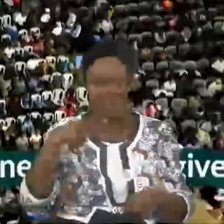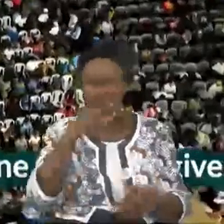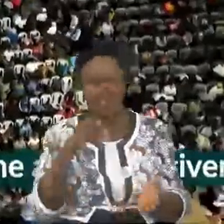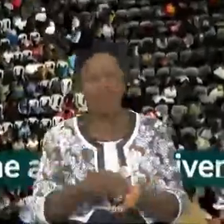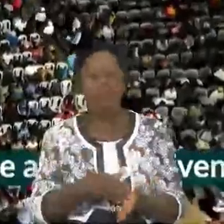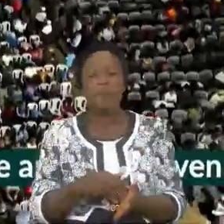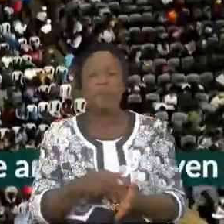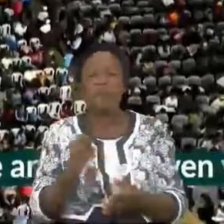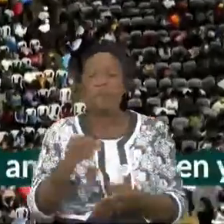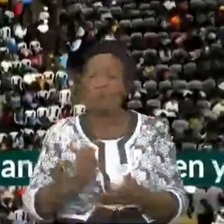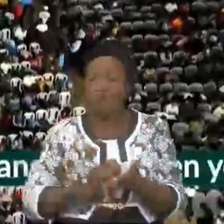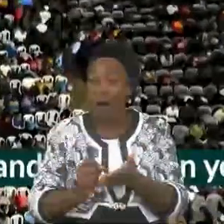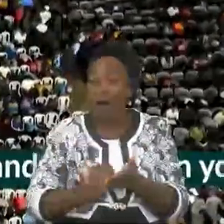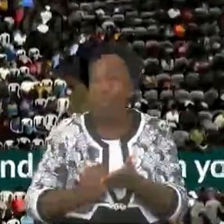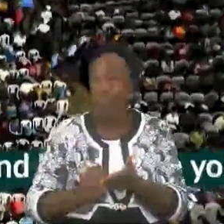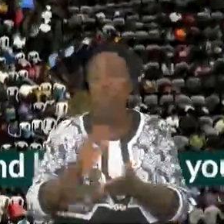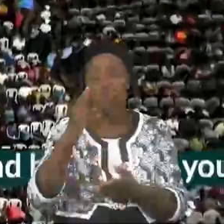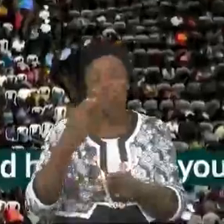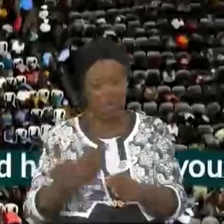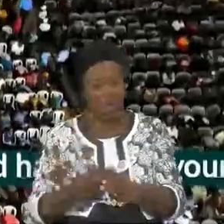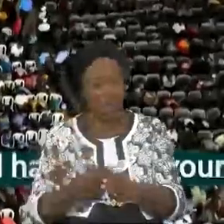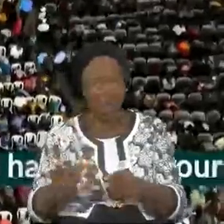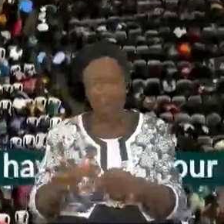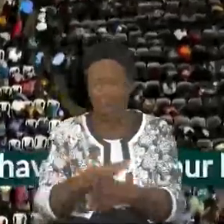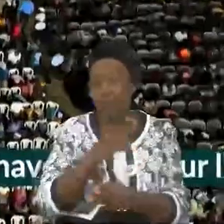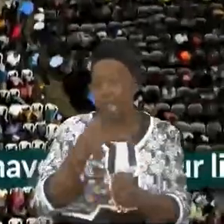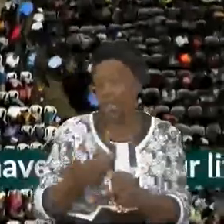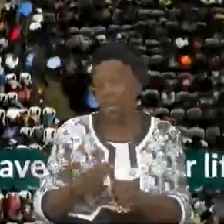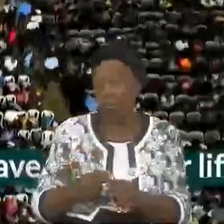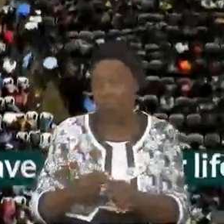Vous qui êtes en ligne et vous avez donné votre vie à Christ.